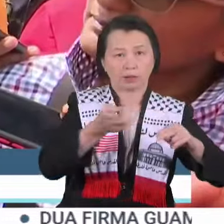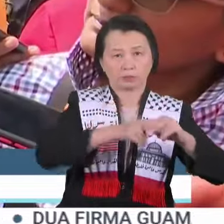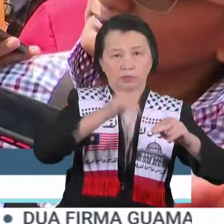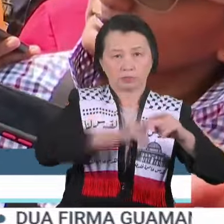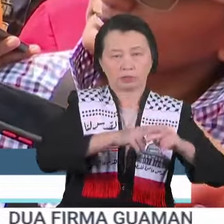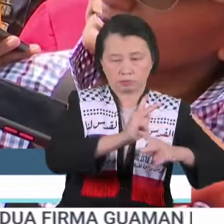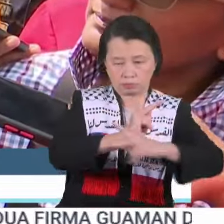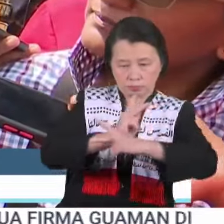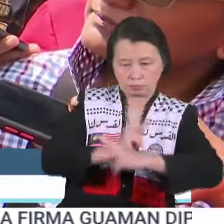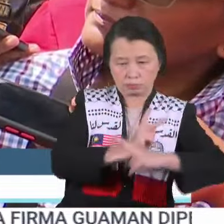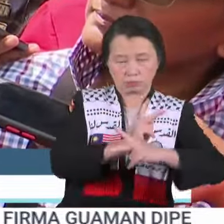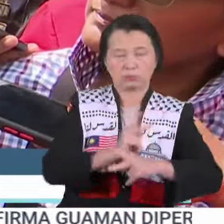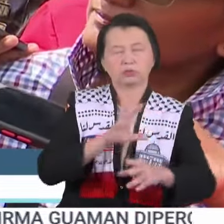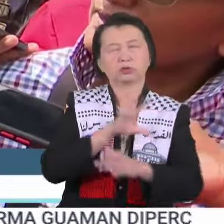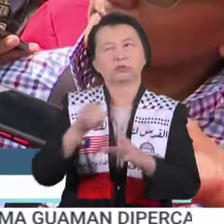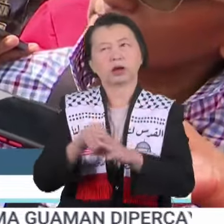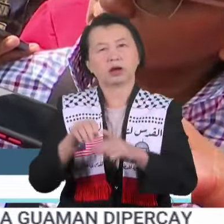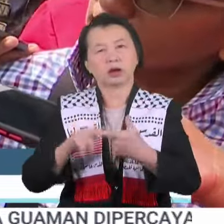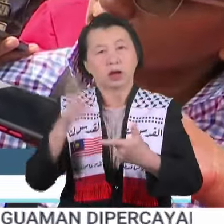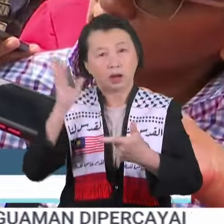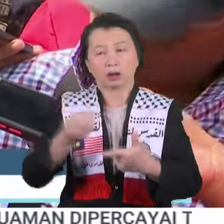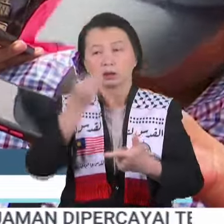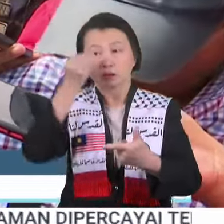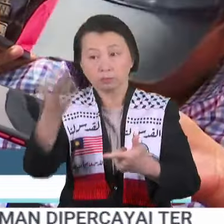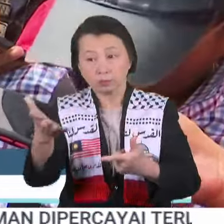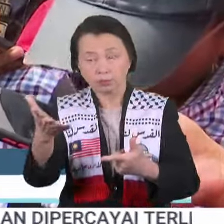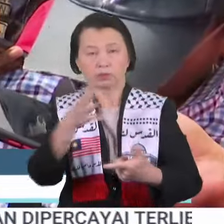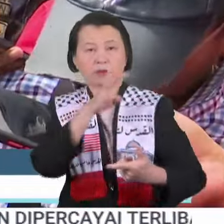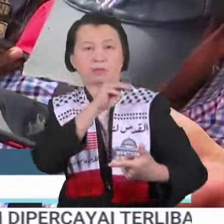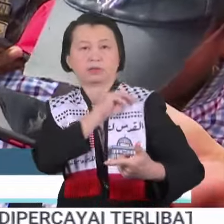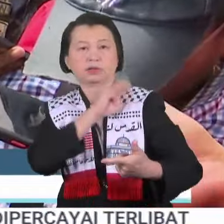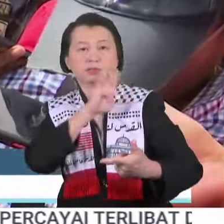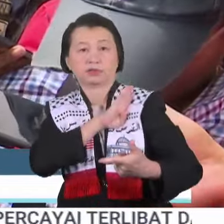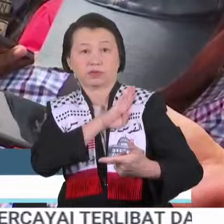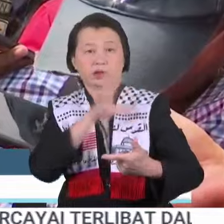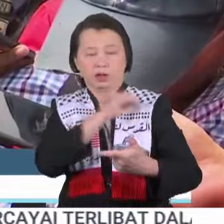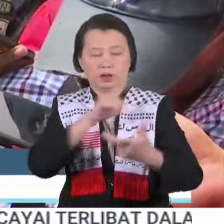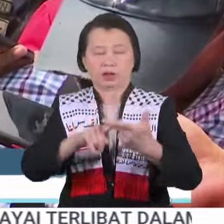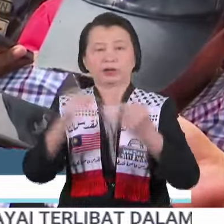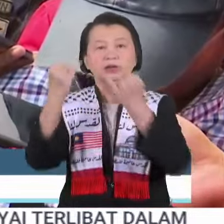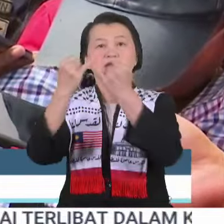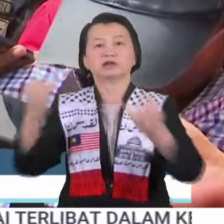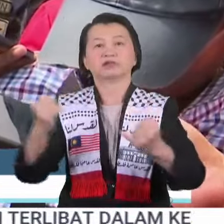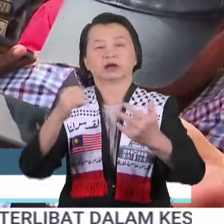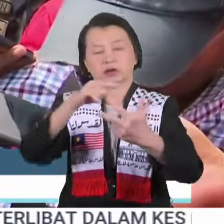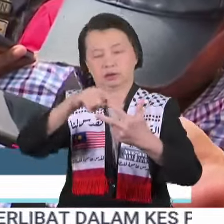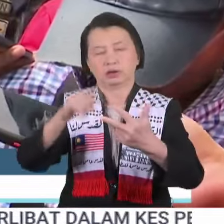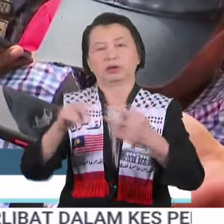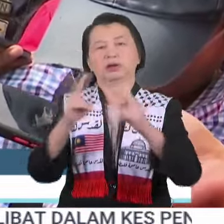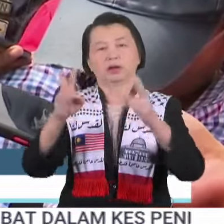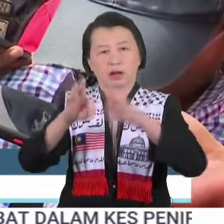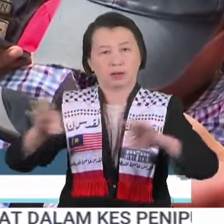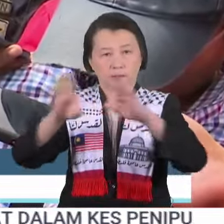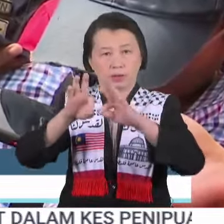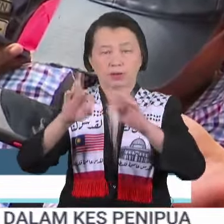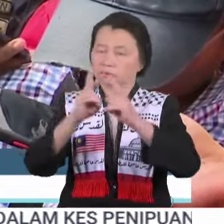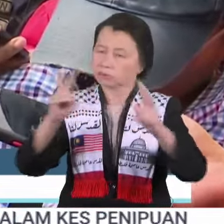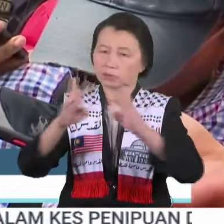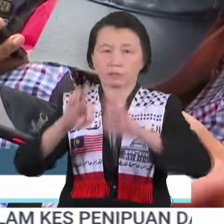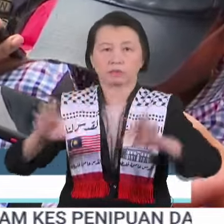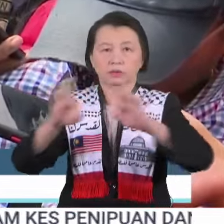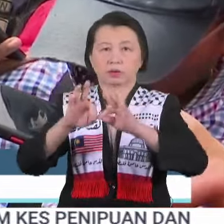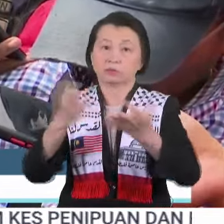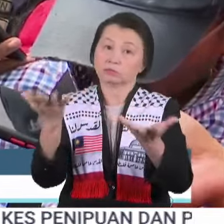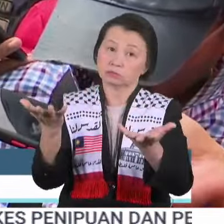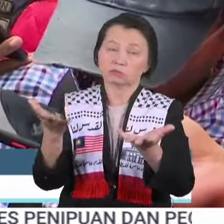akan maklumkan kepada Yang Amat Berhormat Menteri Besar dan juga di istana. Itu sangat mustahak. Itu sangat mustahak.